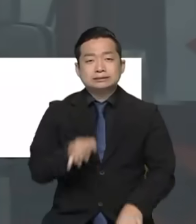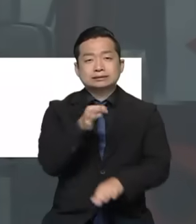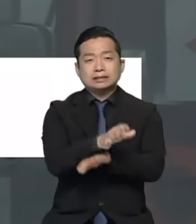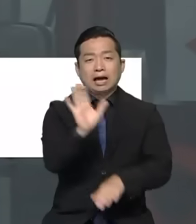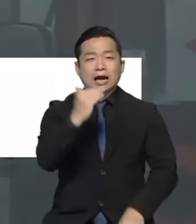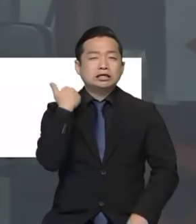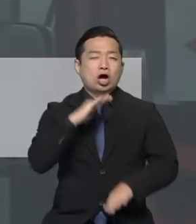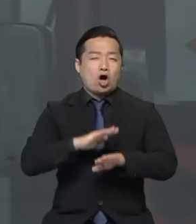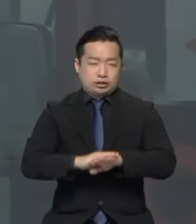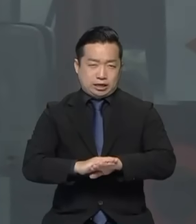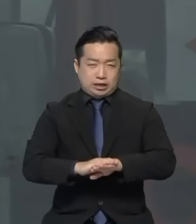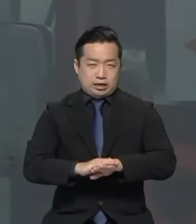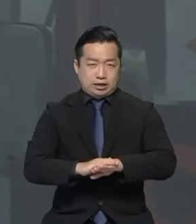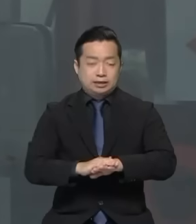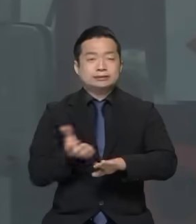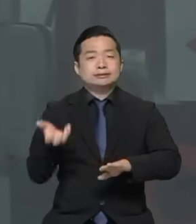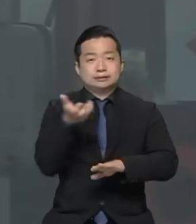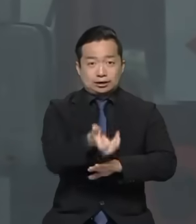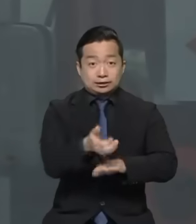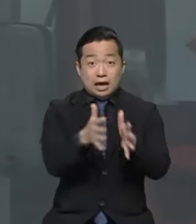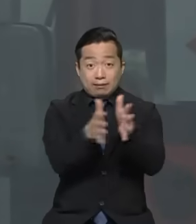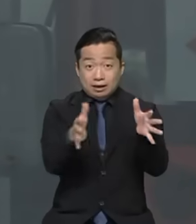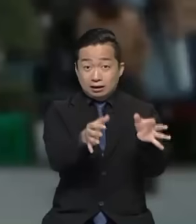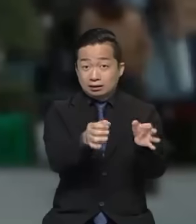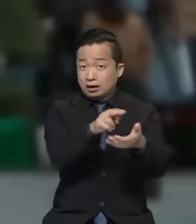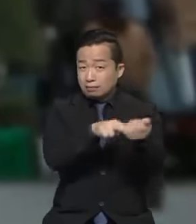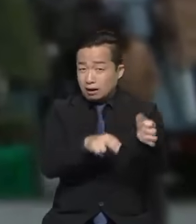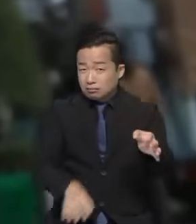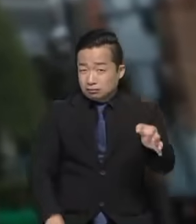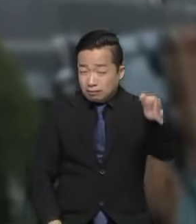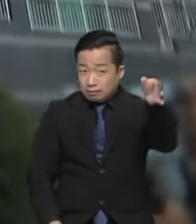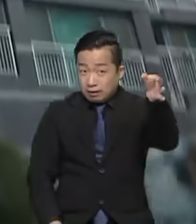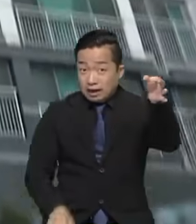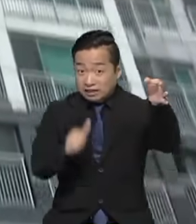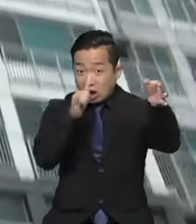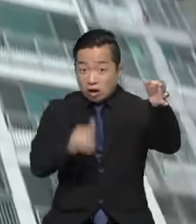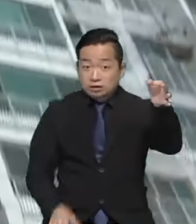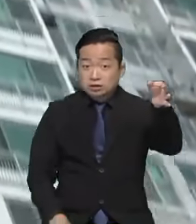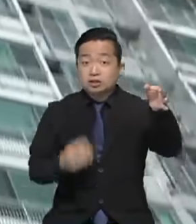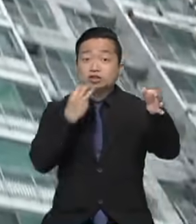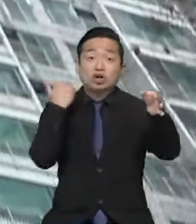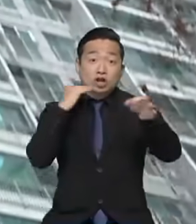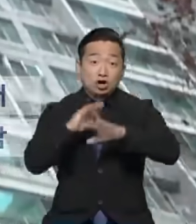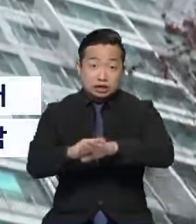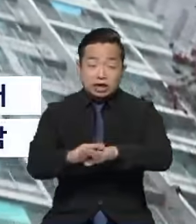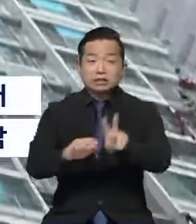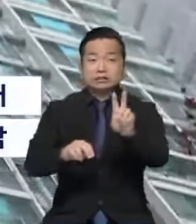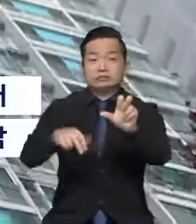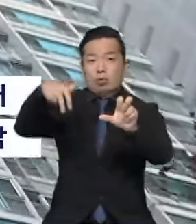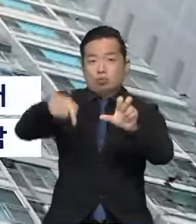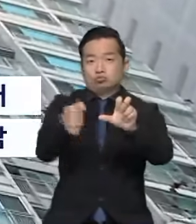선택하는 실수요자가 늘어 아파트 매매 가격 상승세는 주춤한 반면 서울 지역 전셋값은